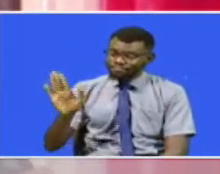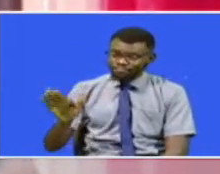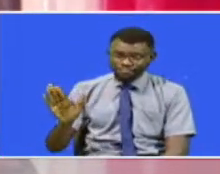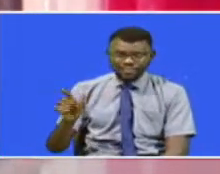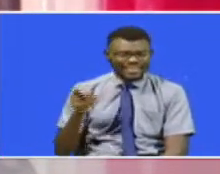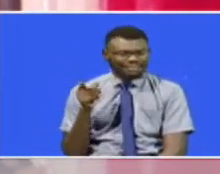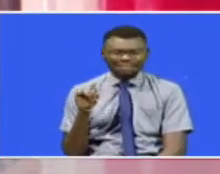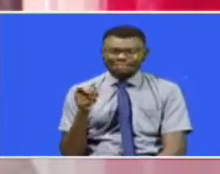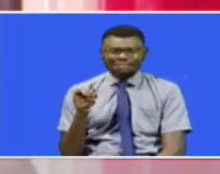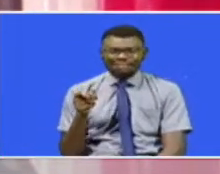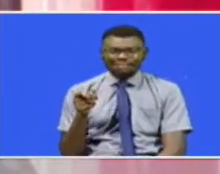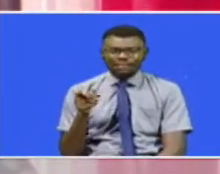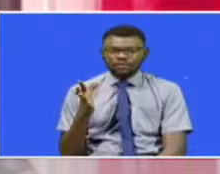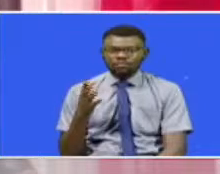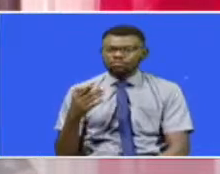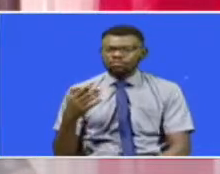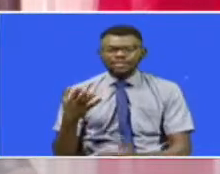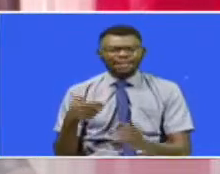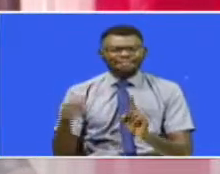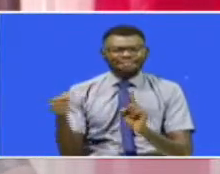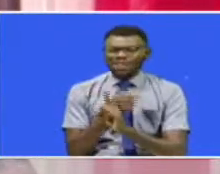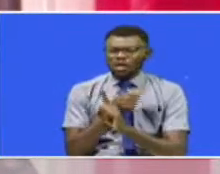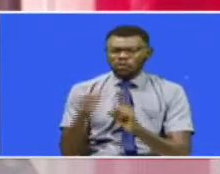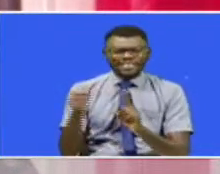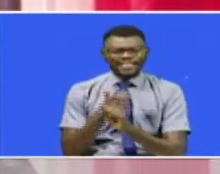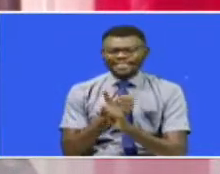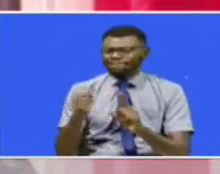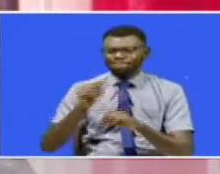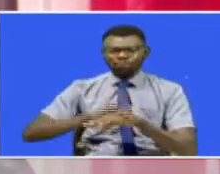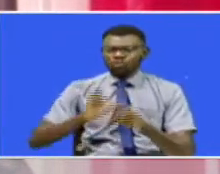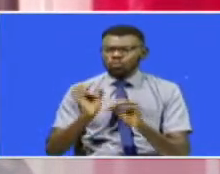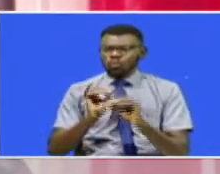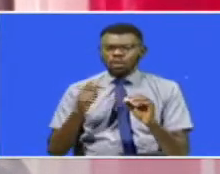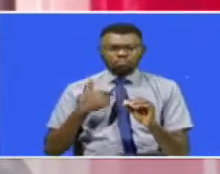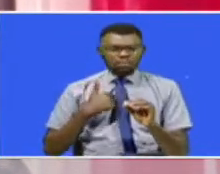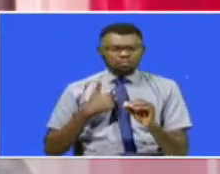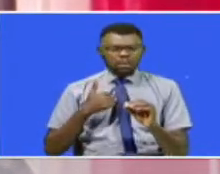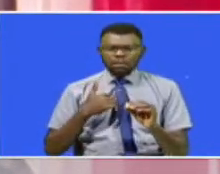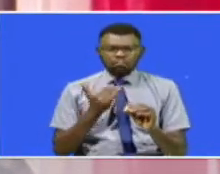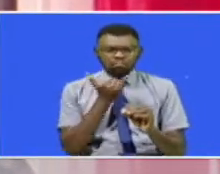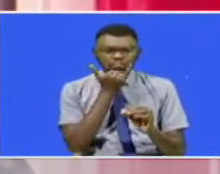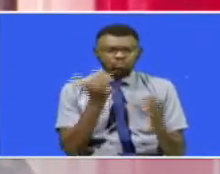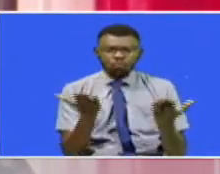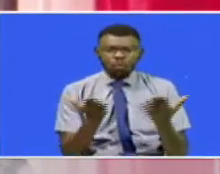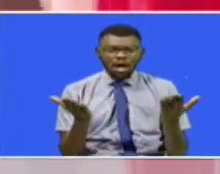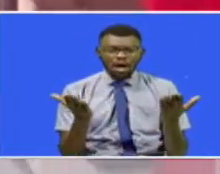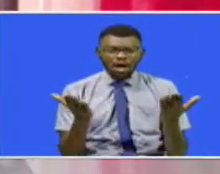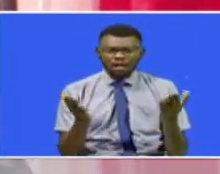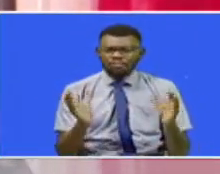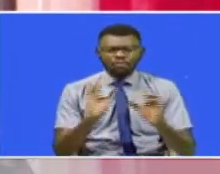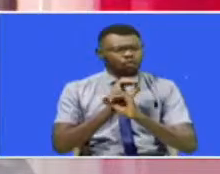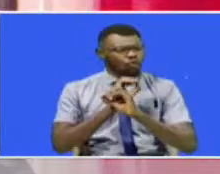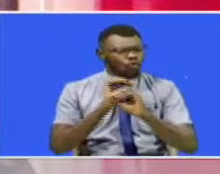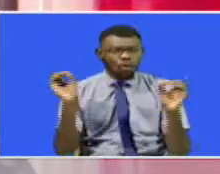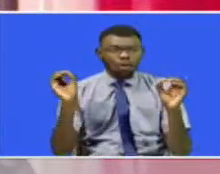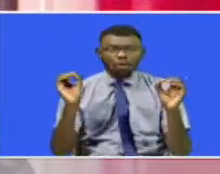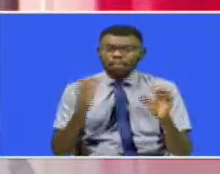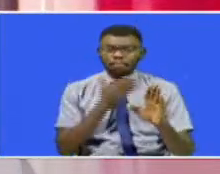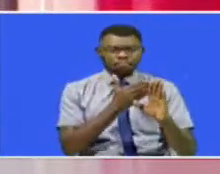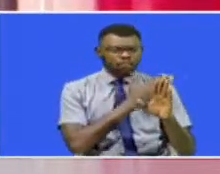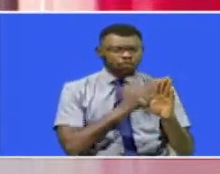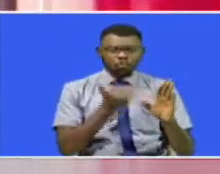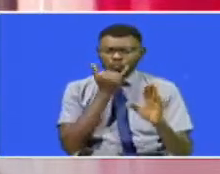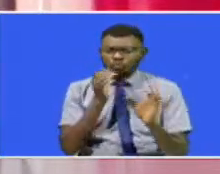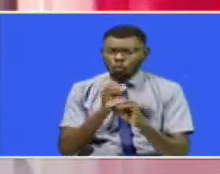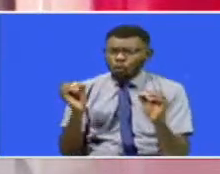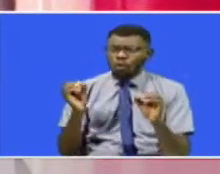jameni, hakuna haja ya vita. Nilifanya makosa? Kama ya kwanza haikuwa makosa,